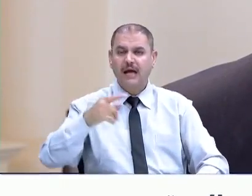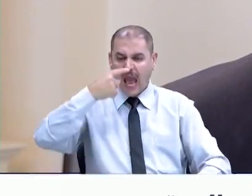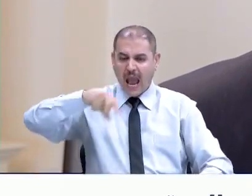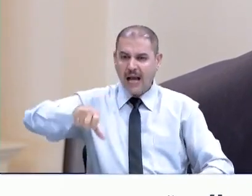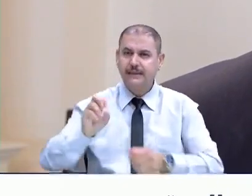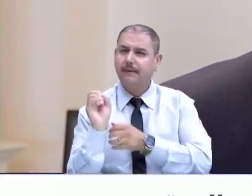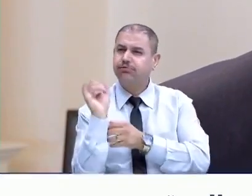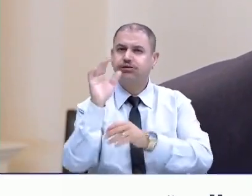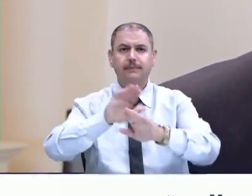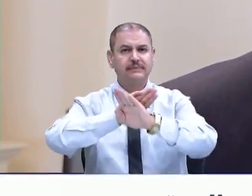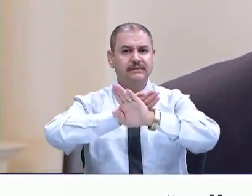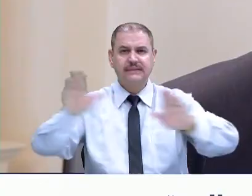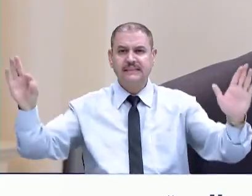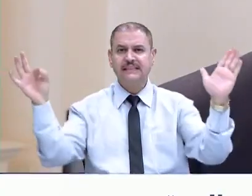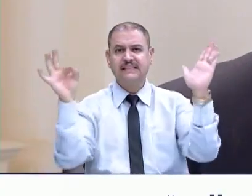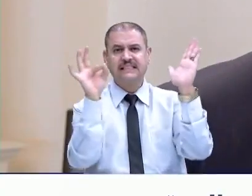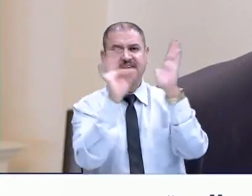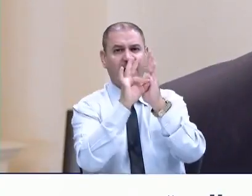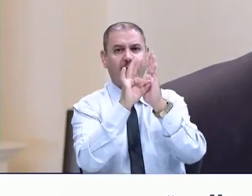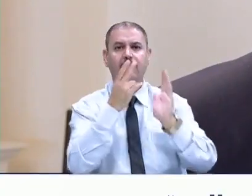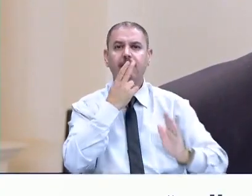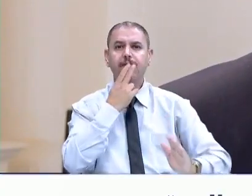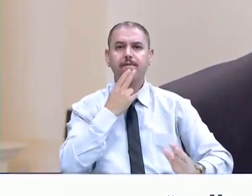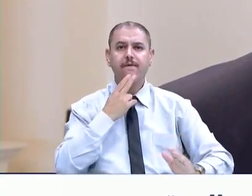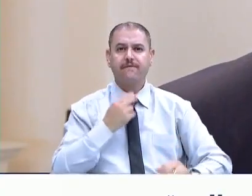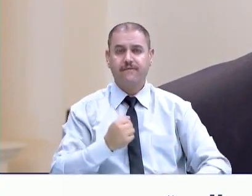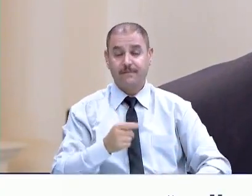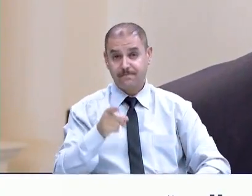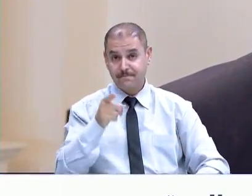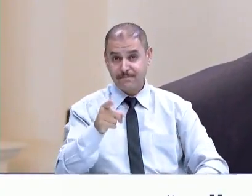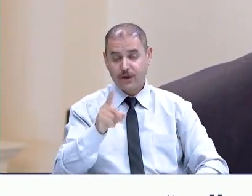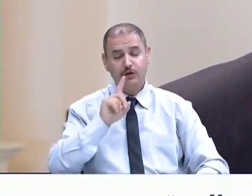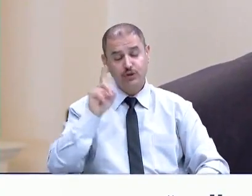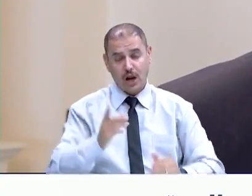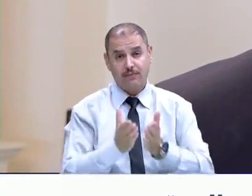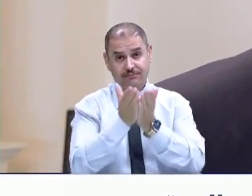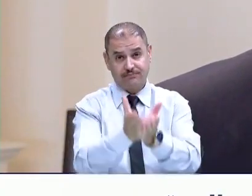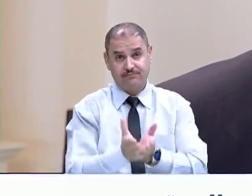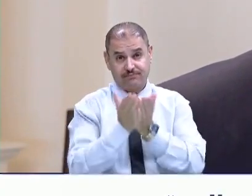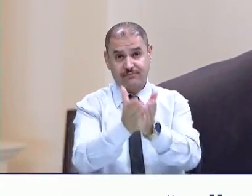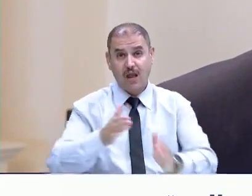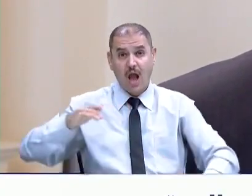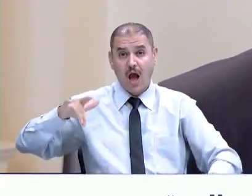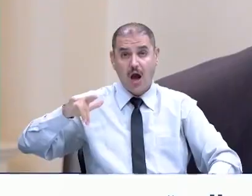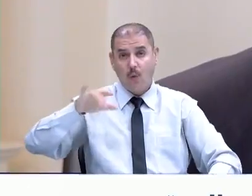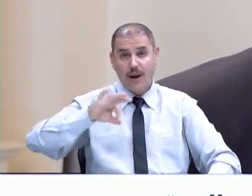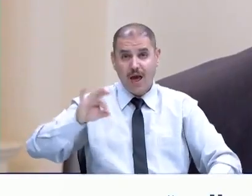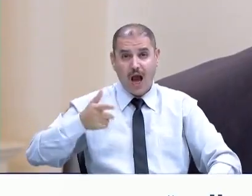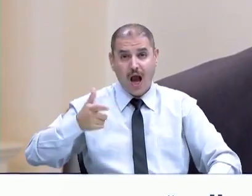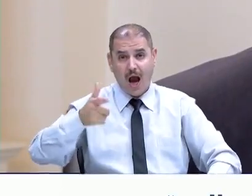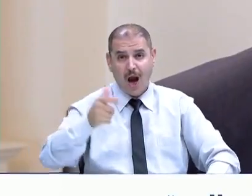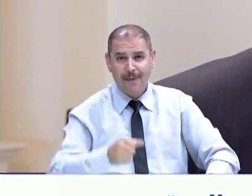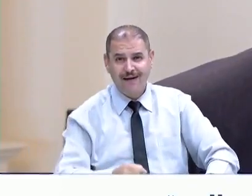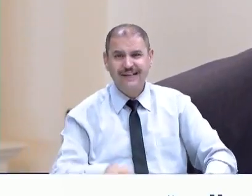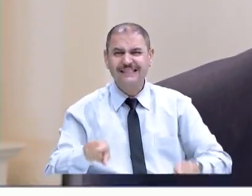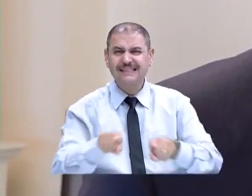العقبه كمركز لوجستيا اقليميا مميزا وينافس عالميا ولنكون في مصاف الدول من اوائل